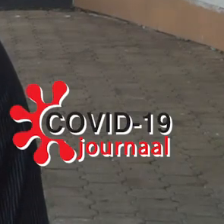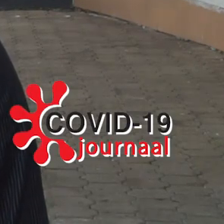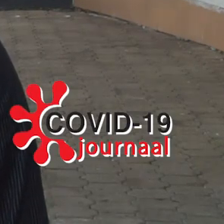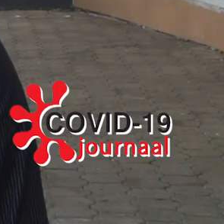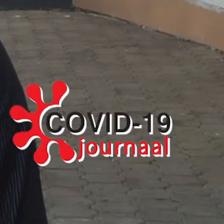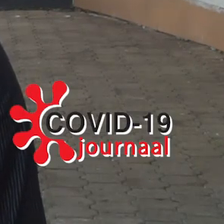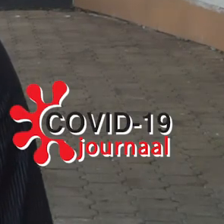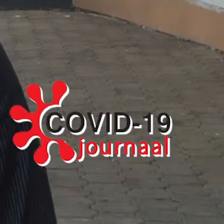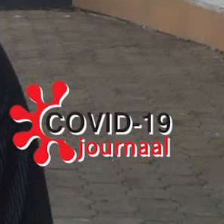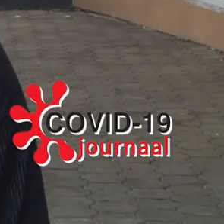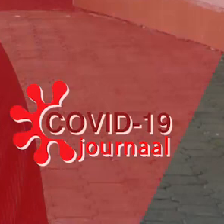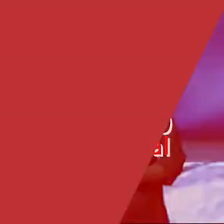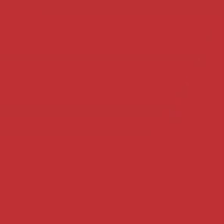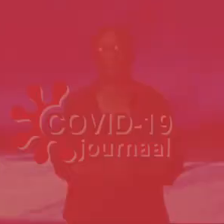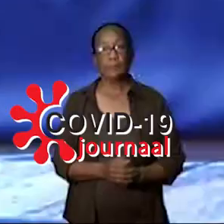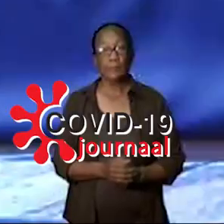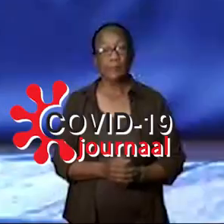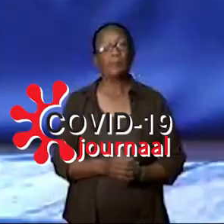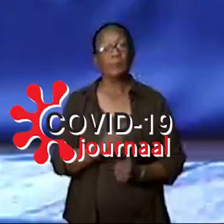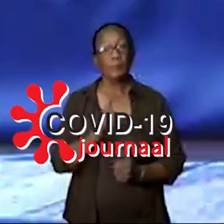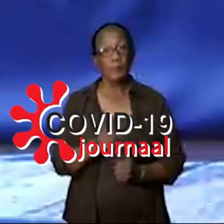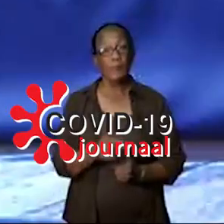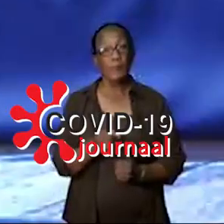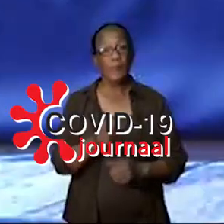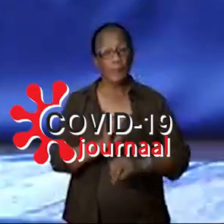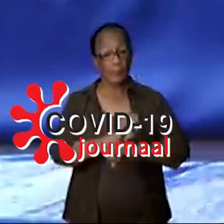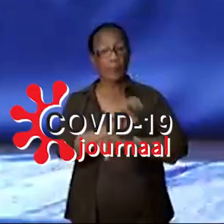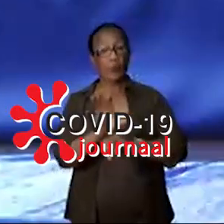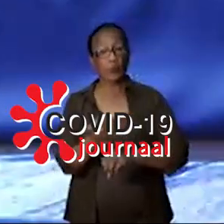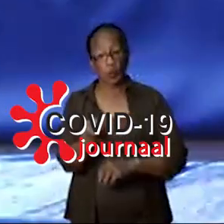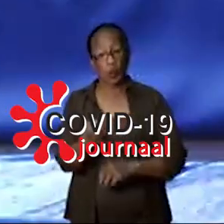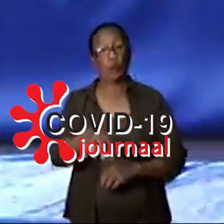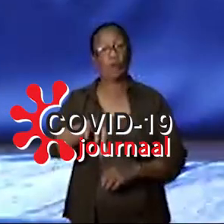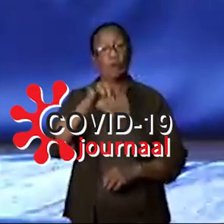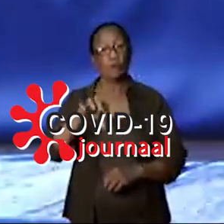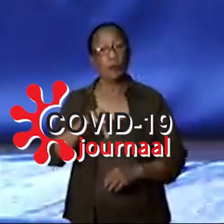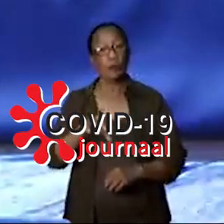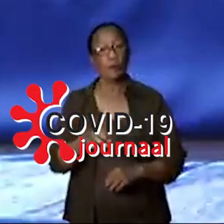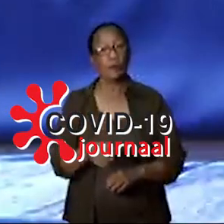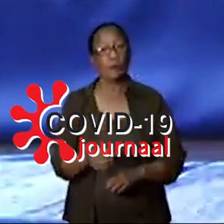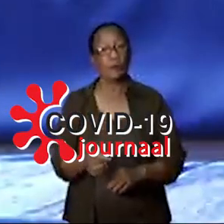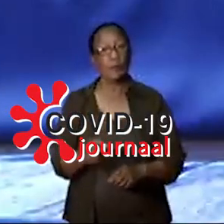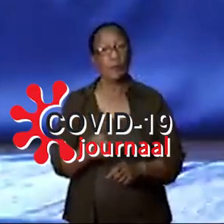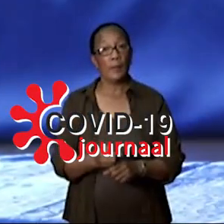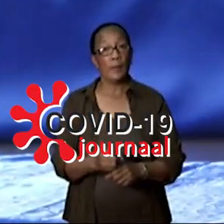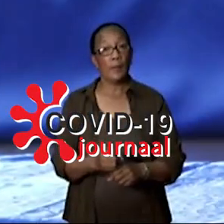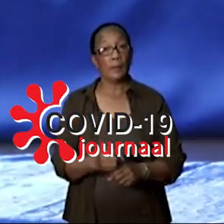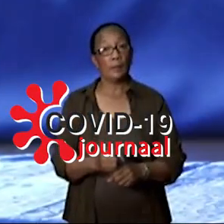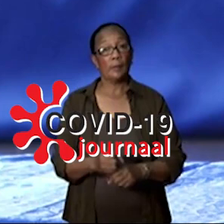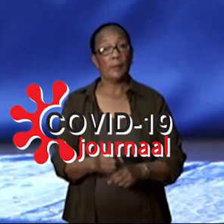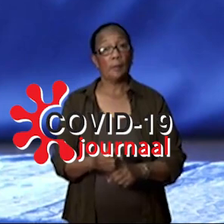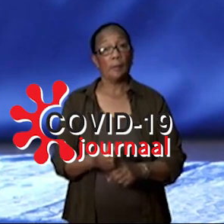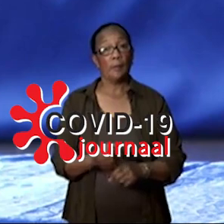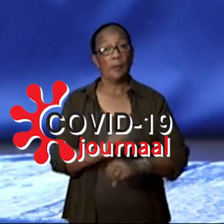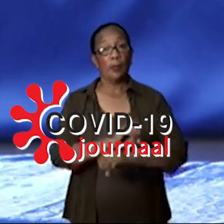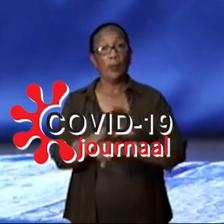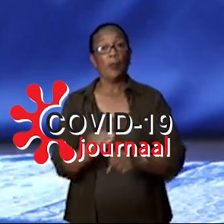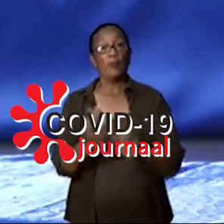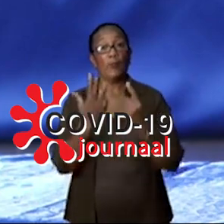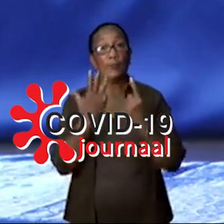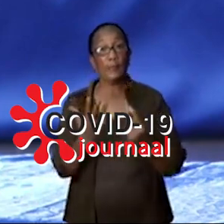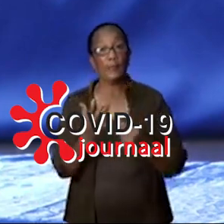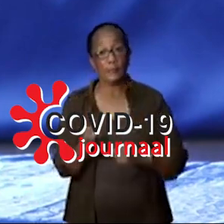gaat verder in op dit fonds. Er is dus een COVID-fonds in het leven geroepen, COVID-19